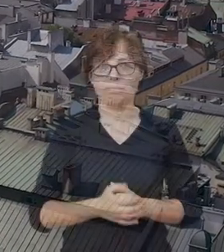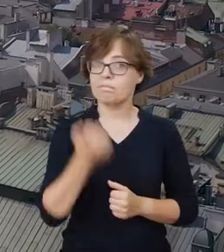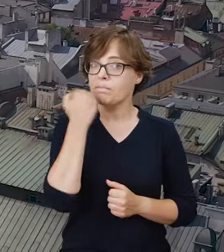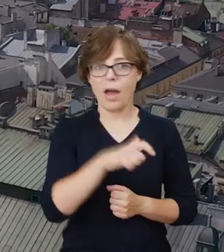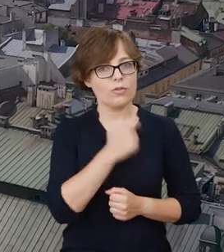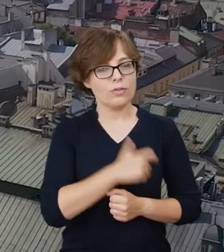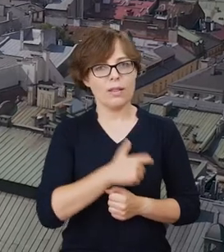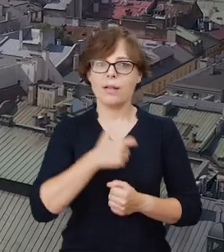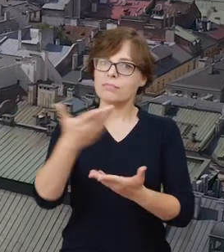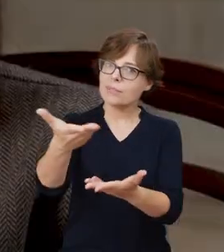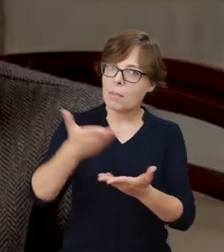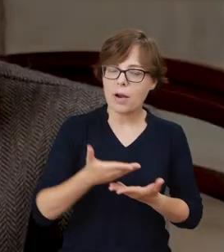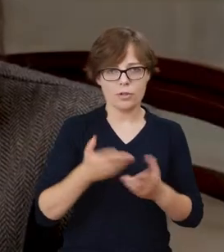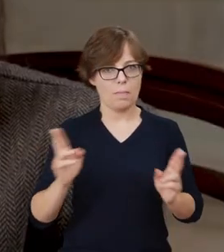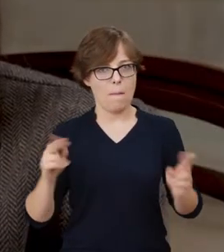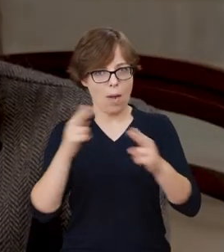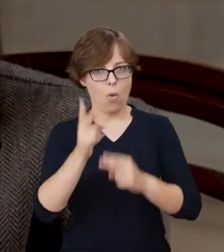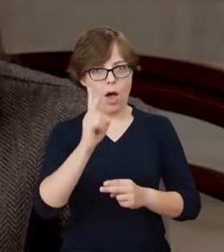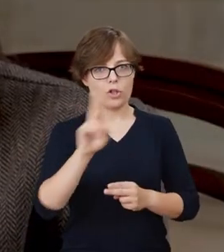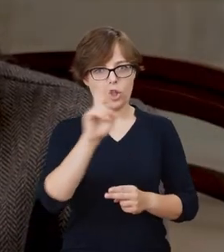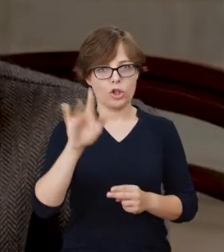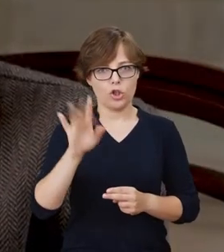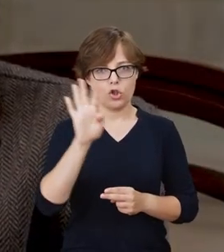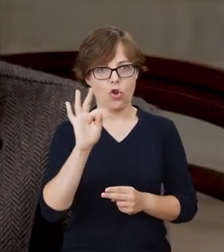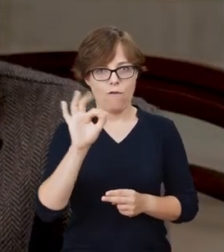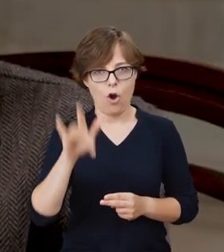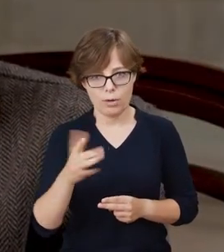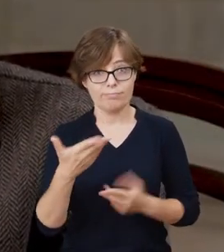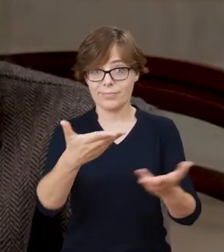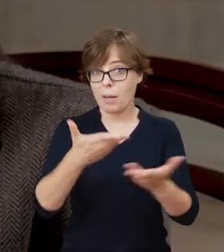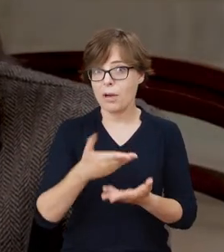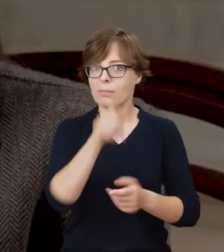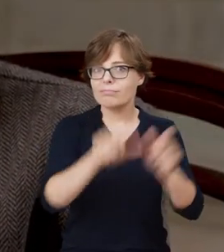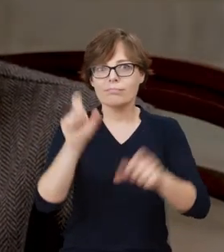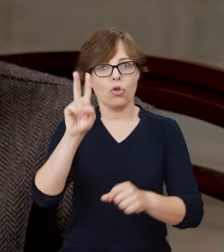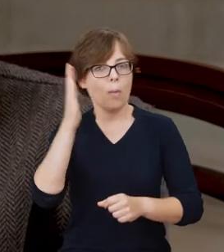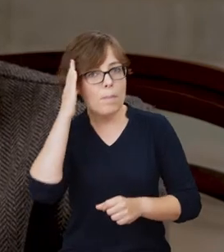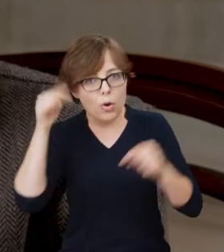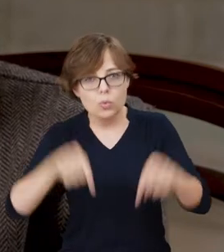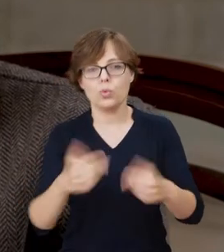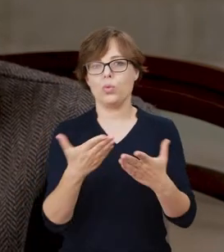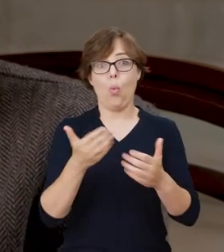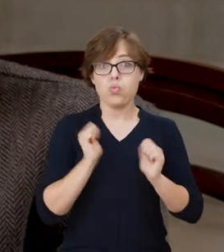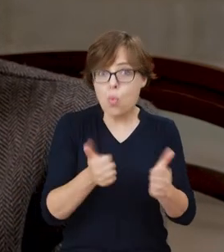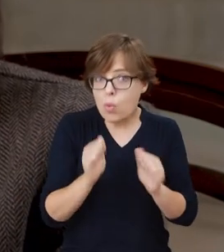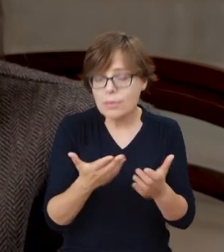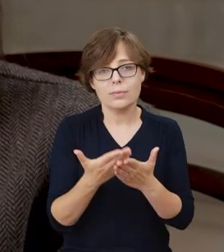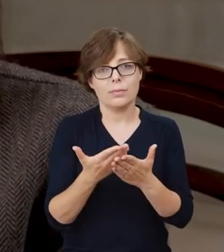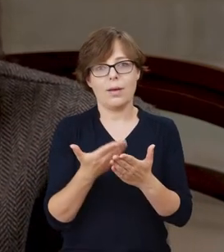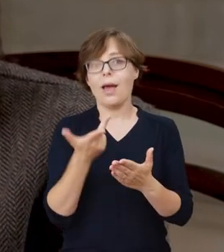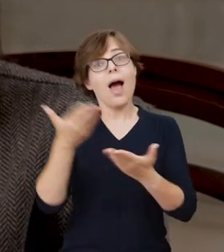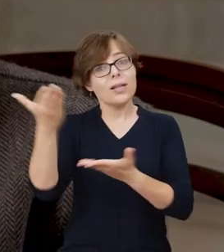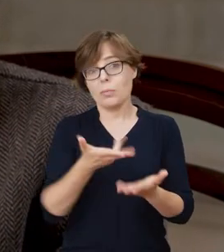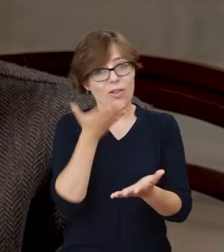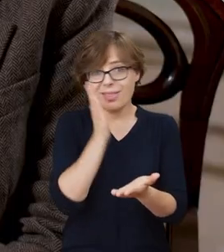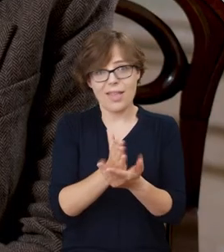Bardzo serdecznie zapraszamy Państwa do Pałacu Krzysztofory. Zapraszamy mieszkańców, zapraszamy turystów nie tylko do